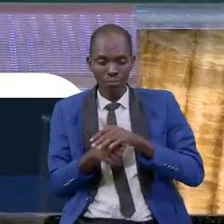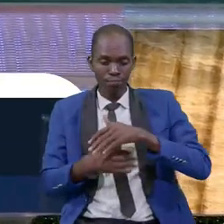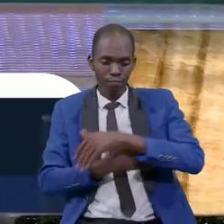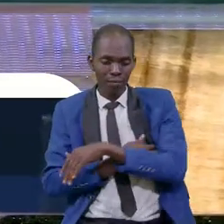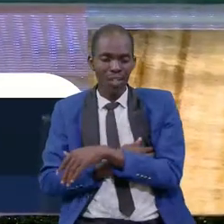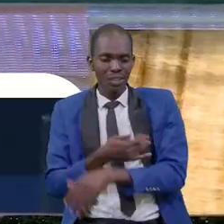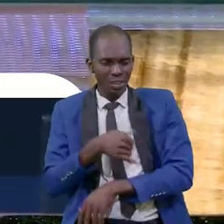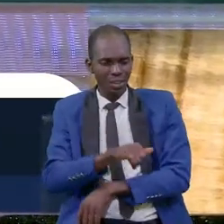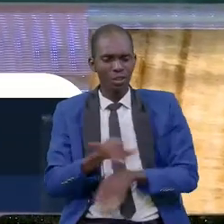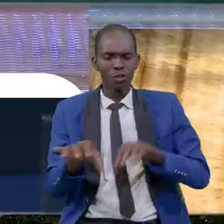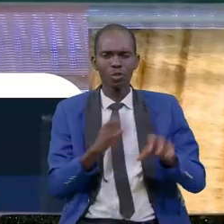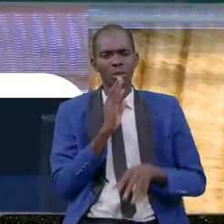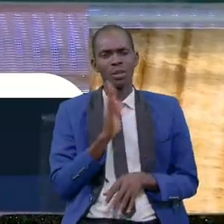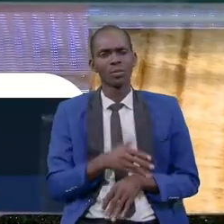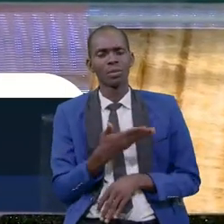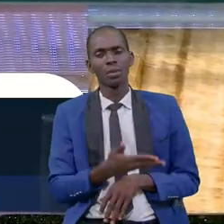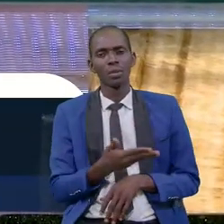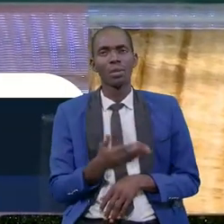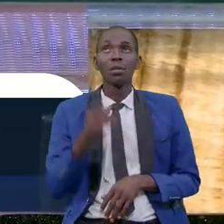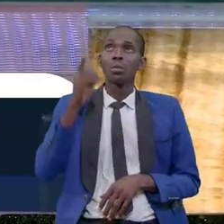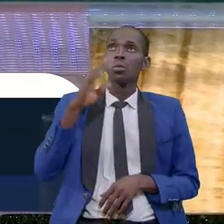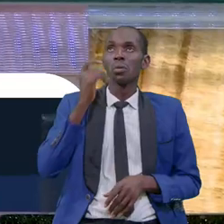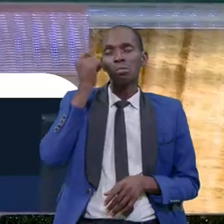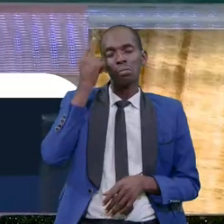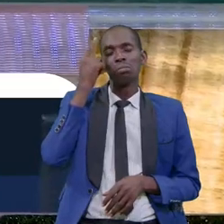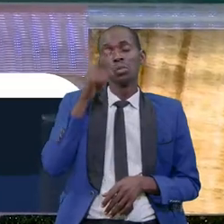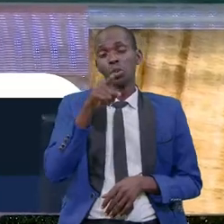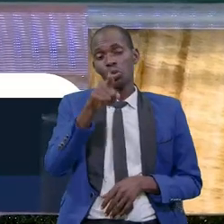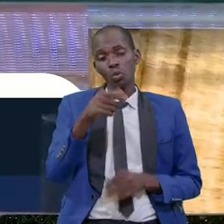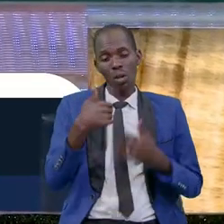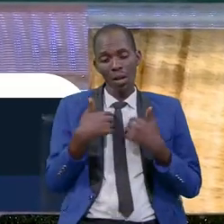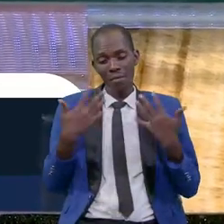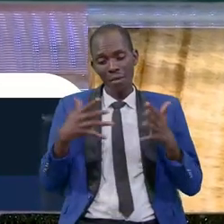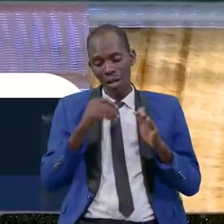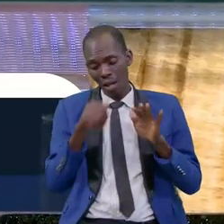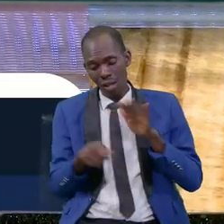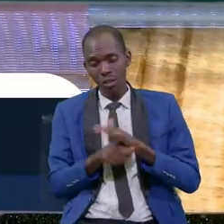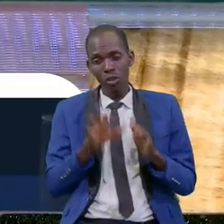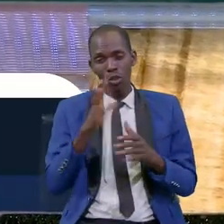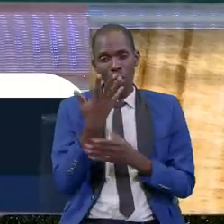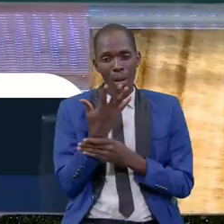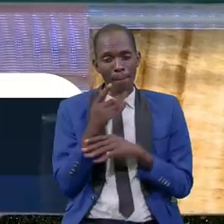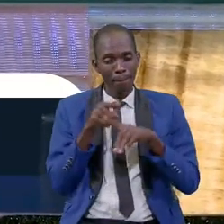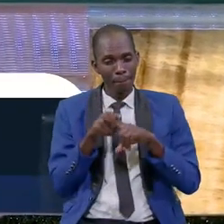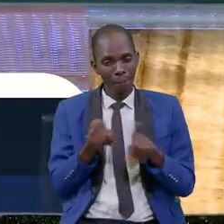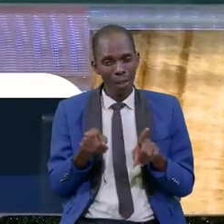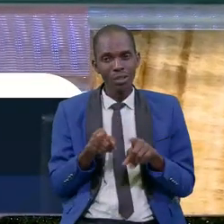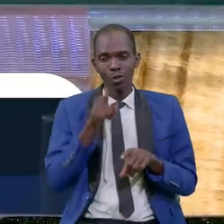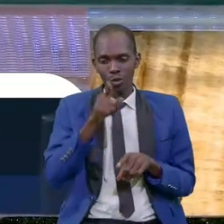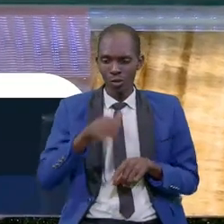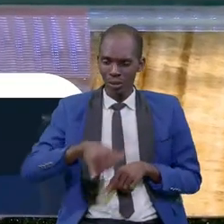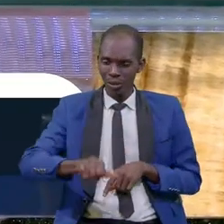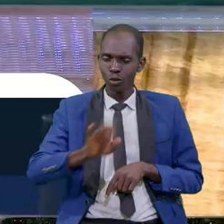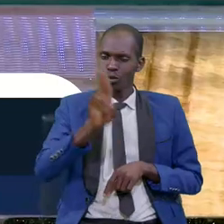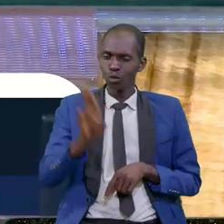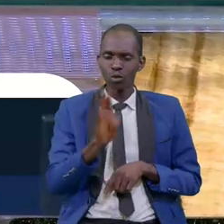mal. Et Dieu comprend que tu caches tes mains, mais c'est toi qui fais